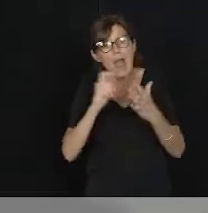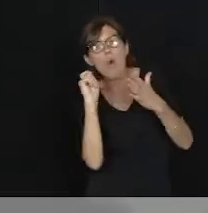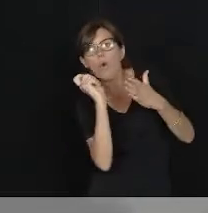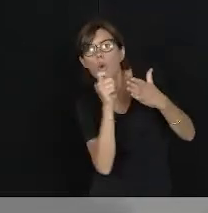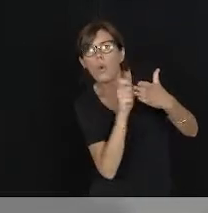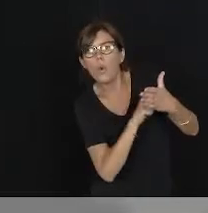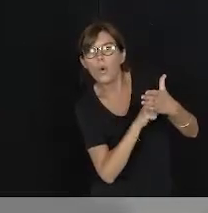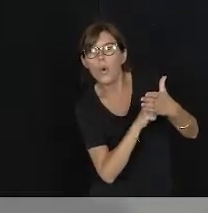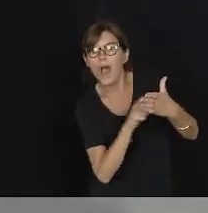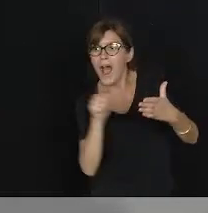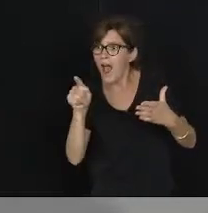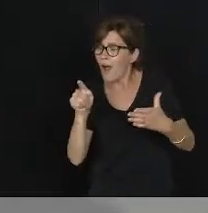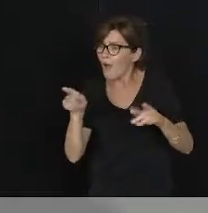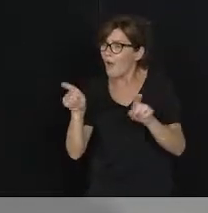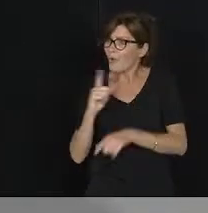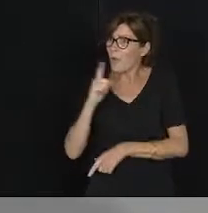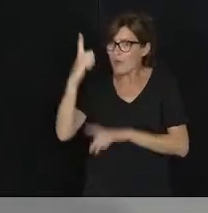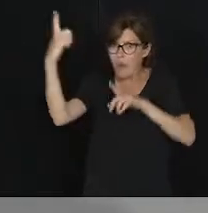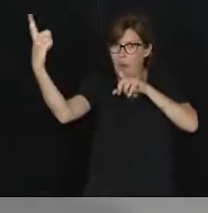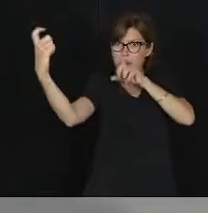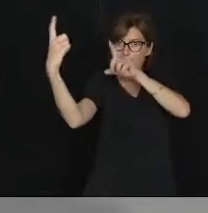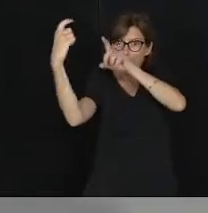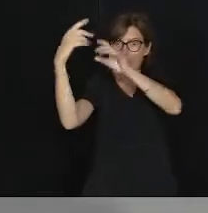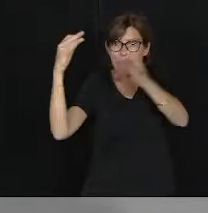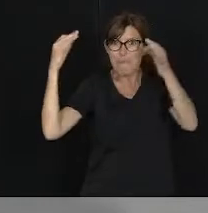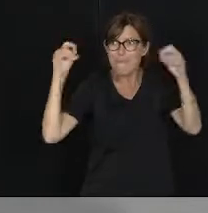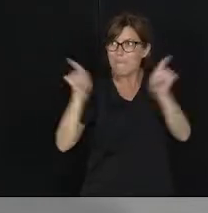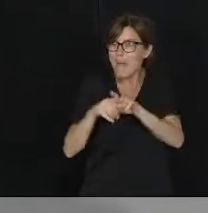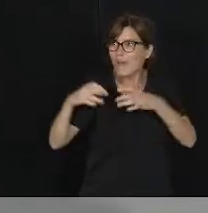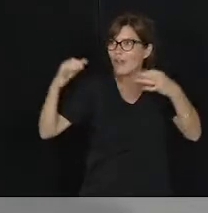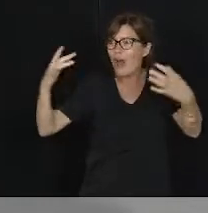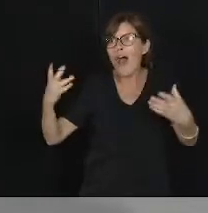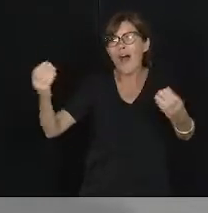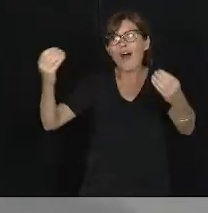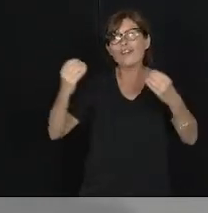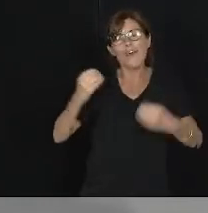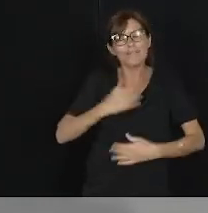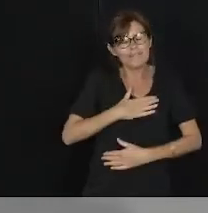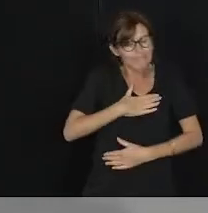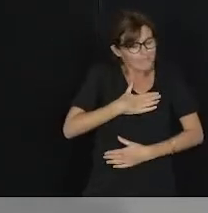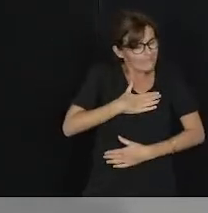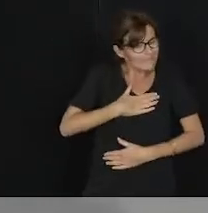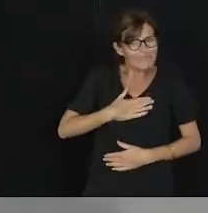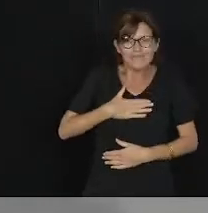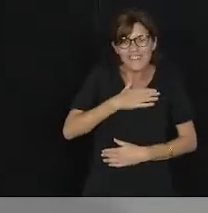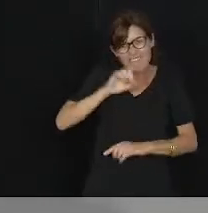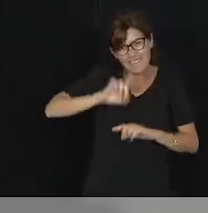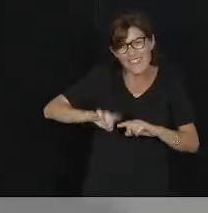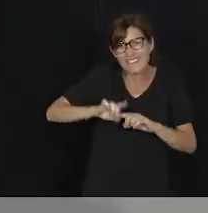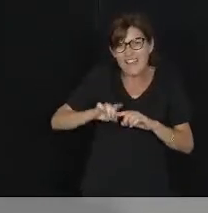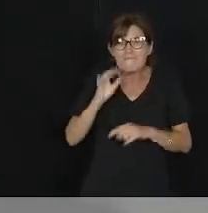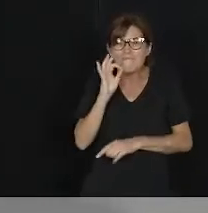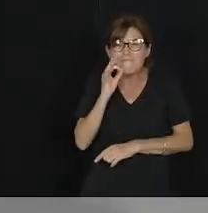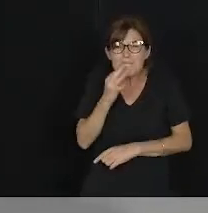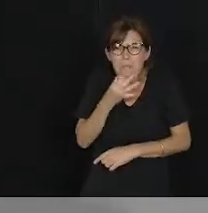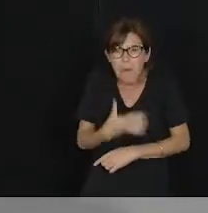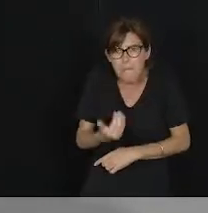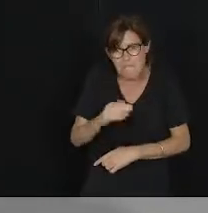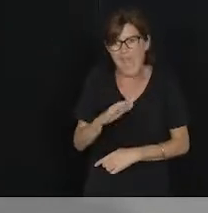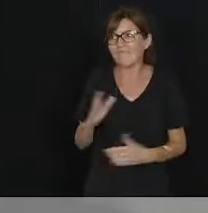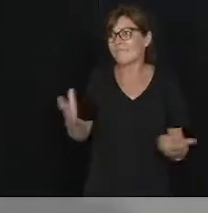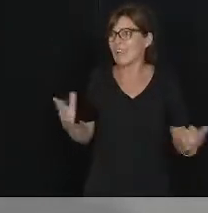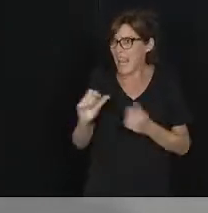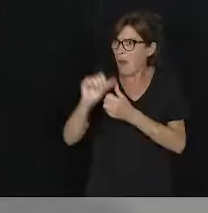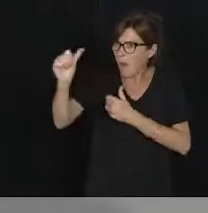petit détail m'a ravi. Il confirme ce que je savais bien, à savoir que nous ne sommes pas si loin l'un de l'autre que tout un chacun croirait. »